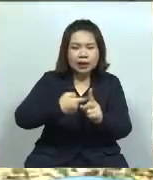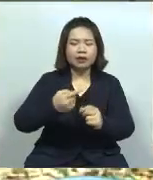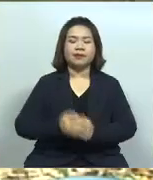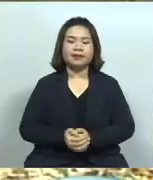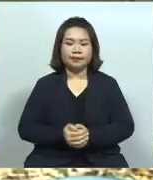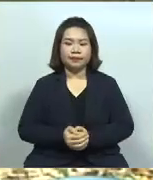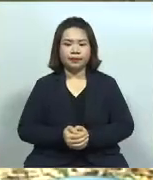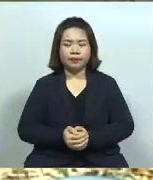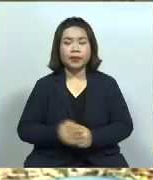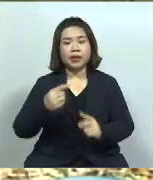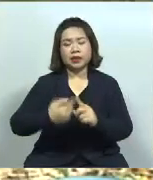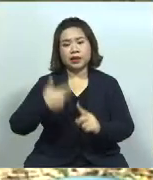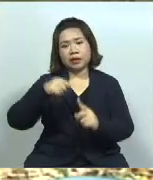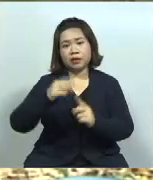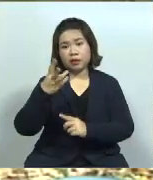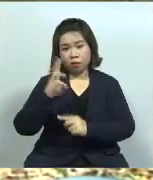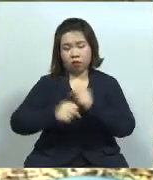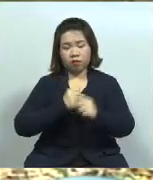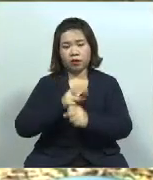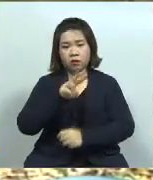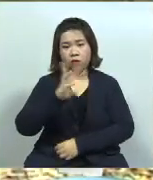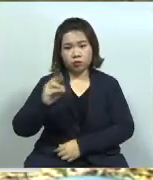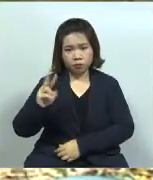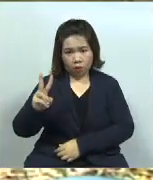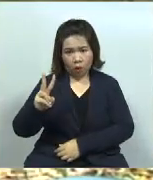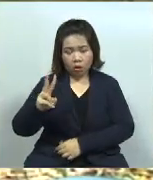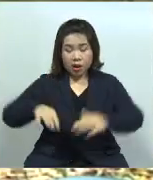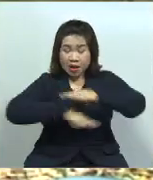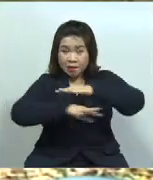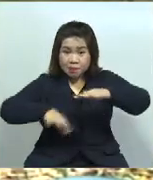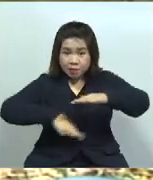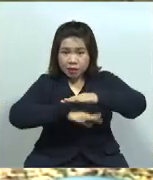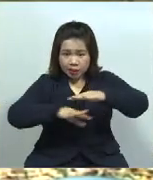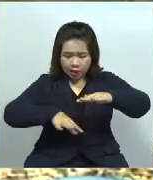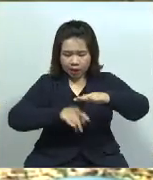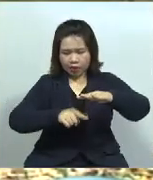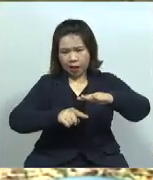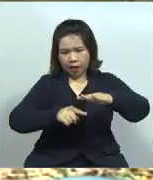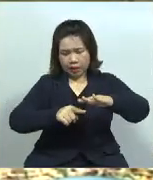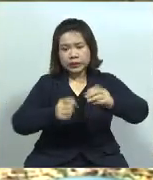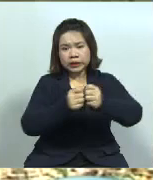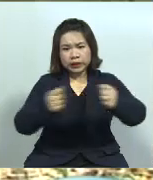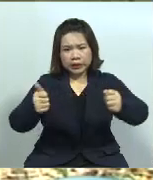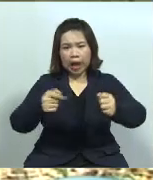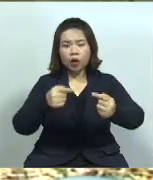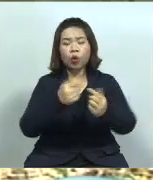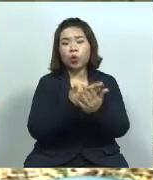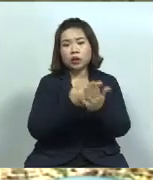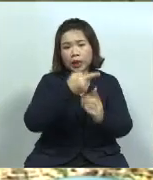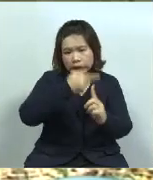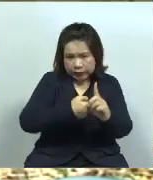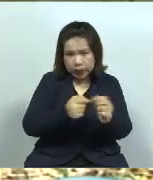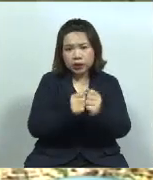ม2562นะคะทางรัฐบาลเนี่ยได้ขยายฐานแล้วก็ขยายในเรื่องของเงินเดือนด้วยแล้วก็ในเรื่อง